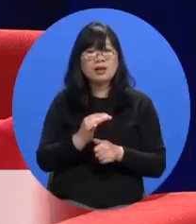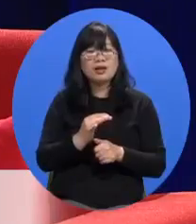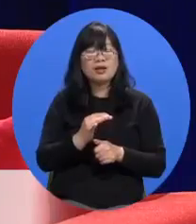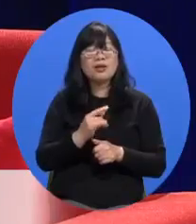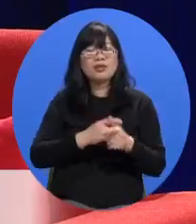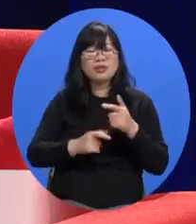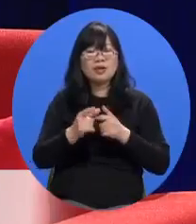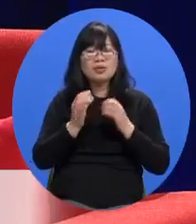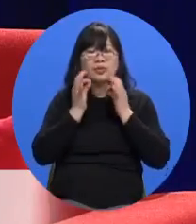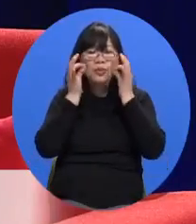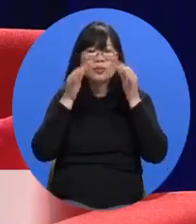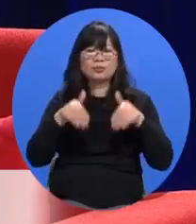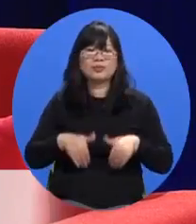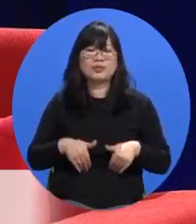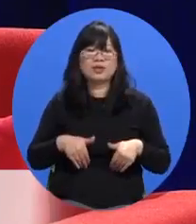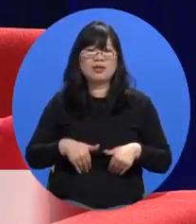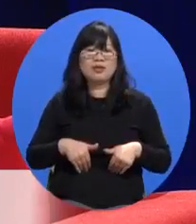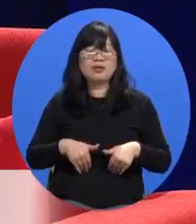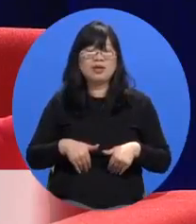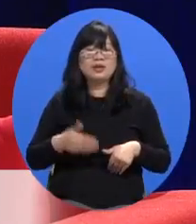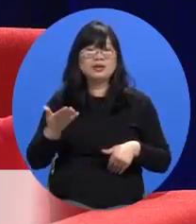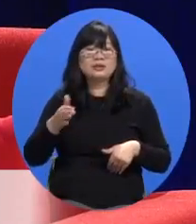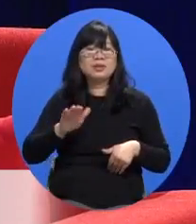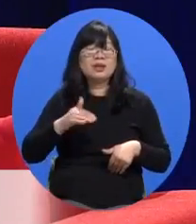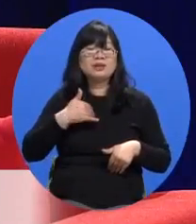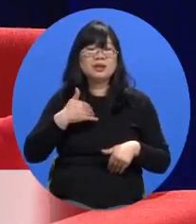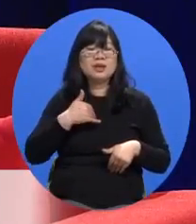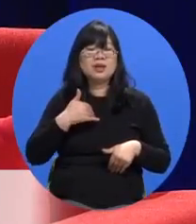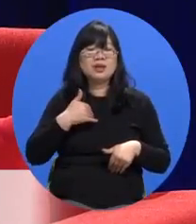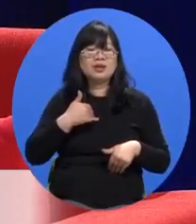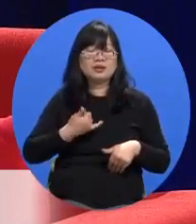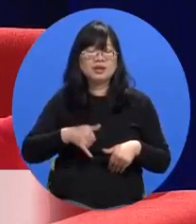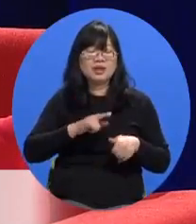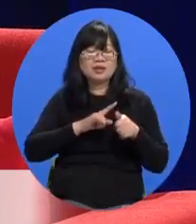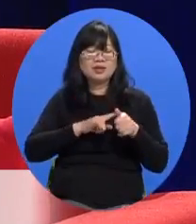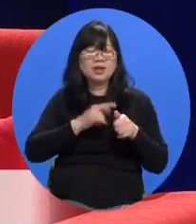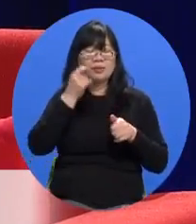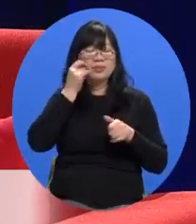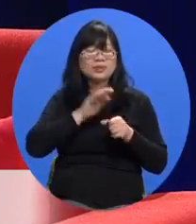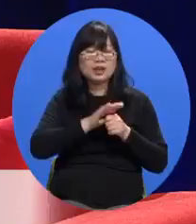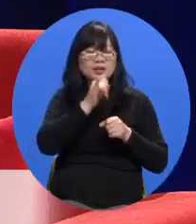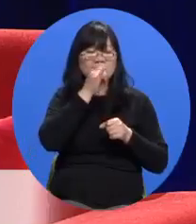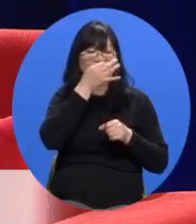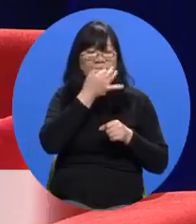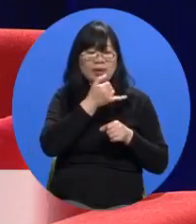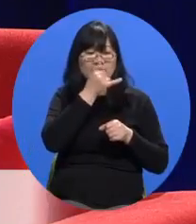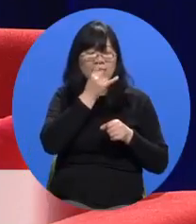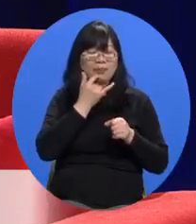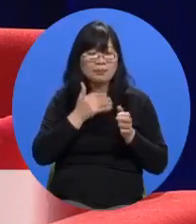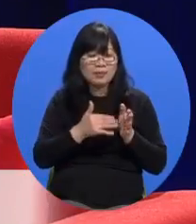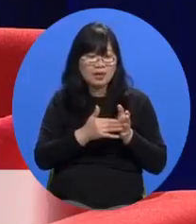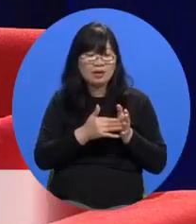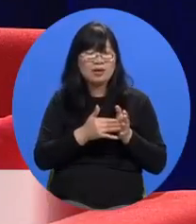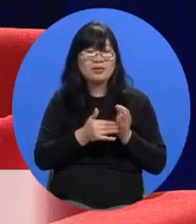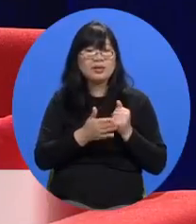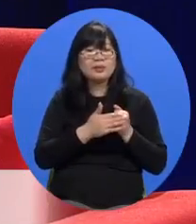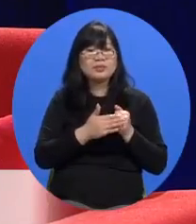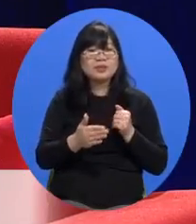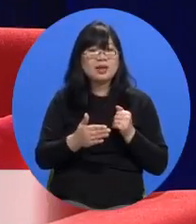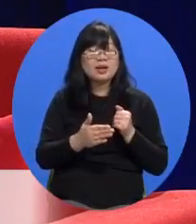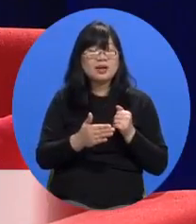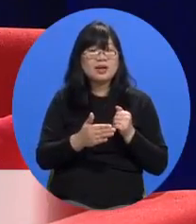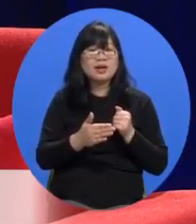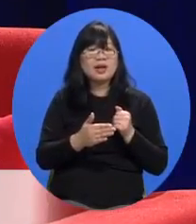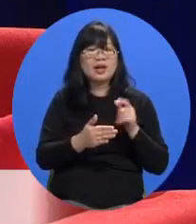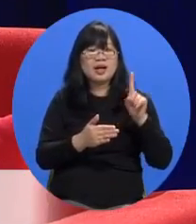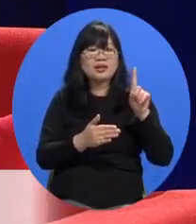통해서 더 노력하셔야 되는 부분들도 있을 거고요. 네. 저는 이제 우리 아이들이 뭐 불쌍하고 참 힘들죠. 그런 모습들을 보면. 그런데